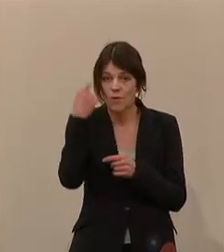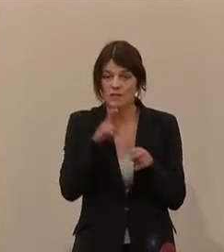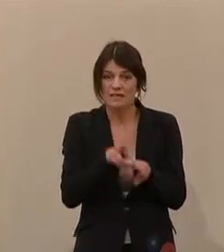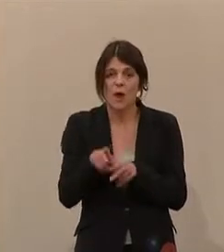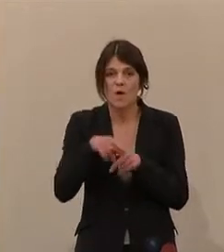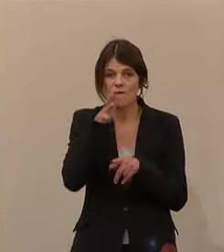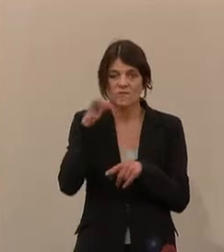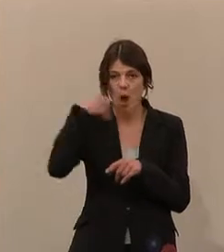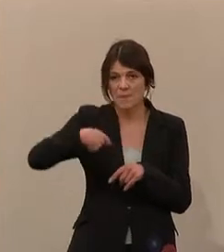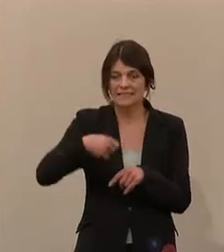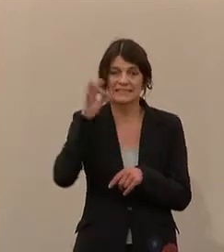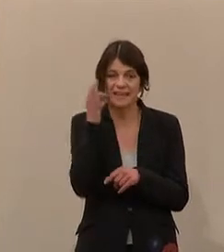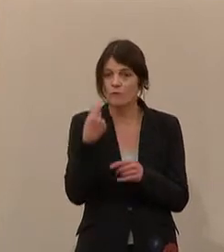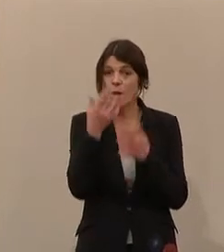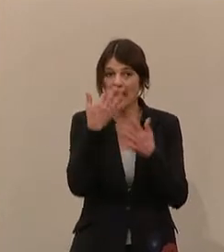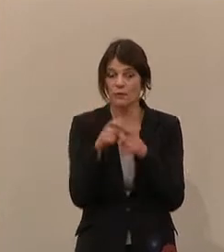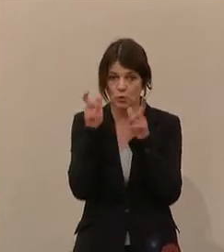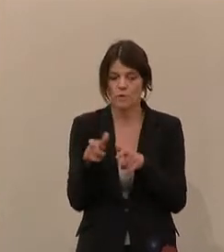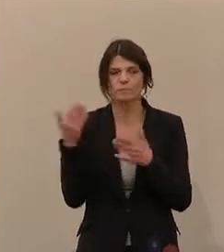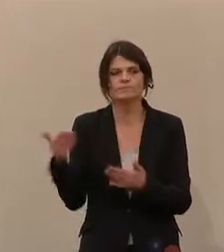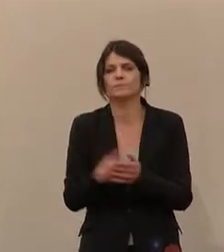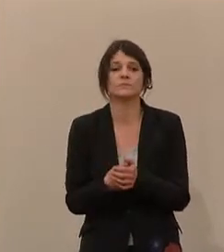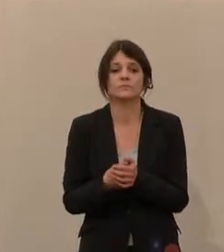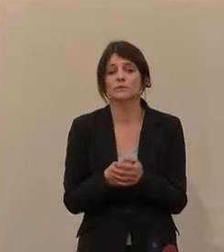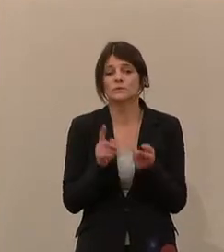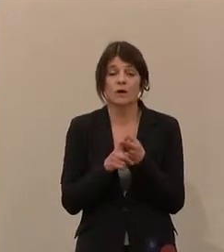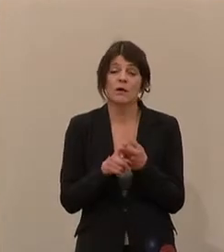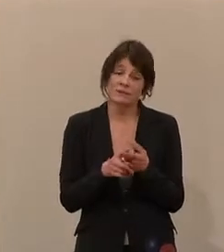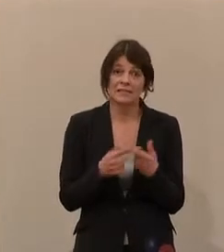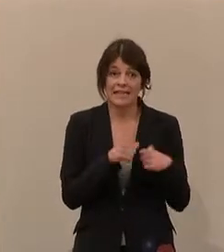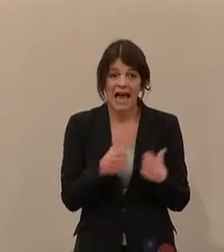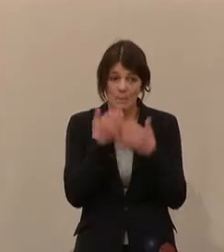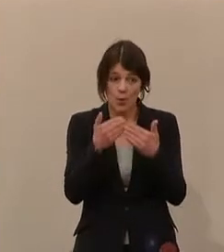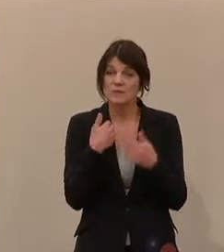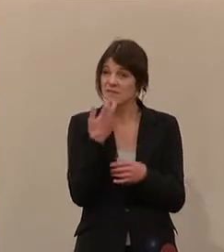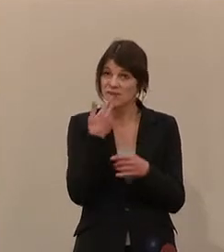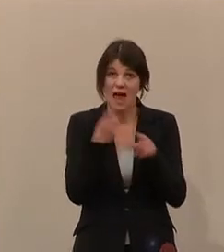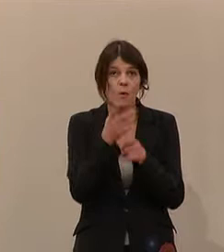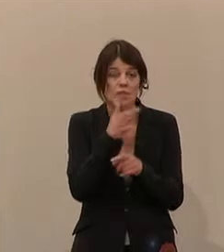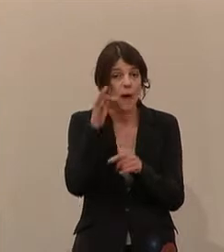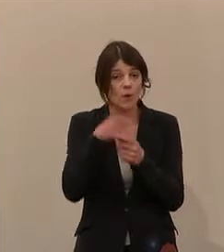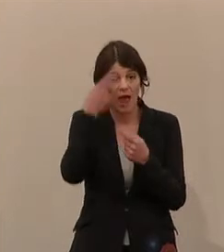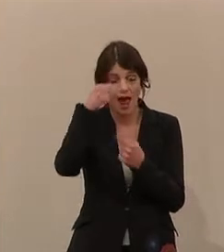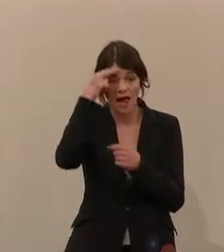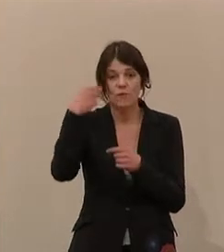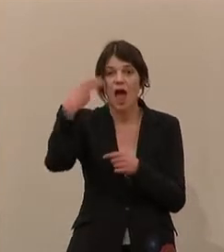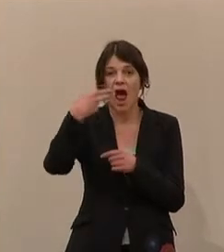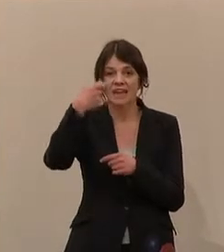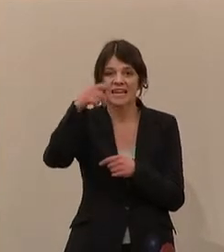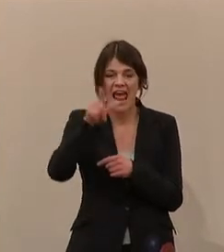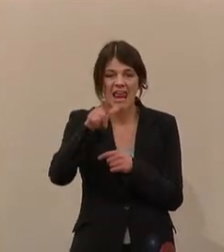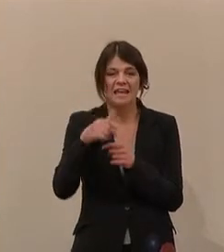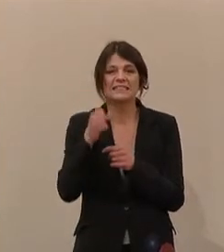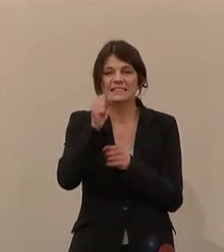Frau Präsidentin des Rechnungshofs, und ganz herzlich begrüßen möchte ich die Damen und Herren der HTL